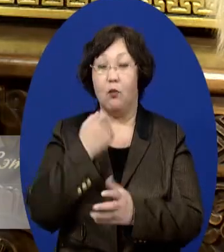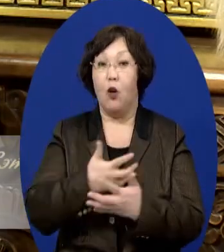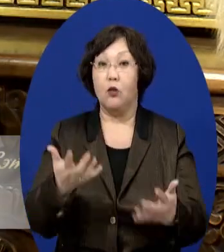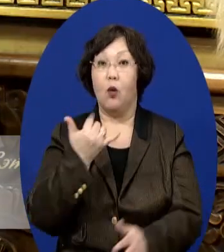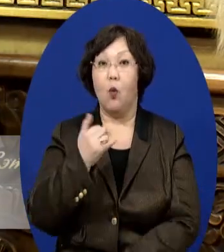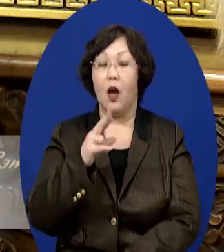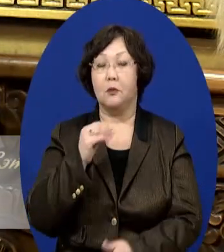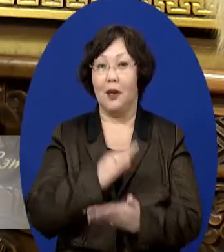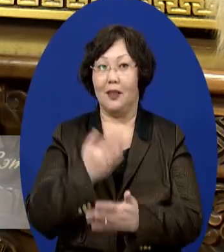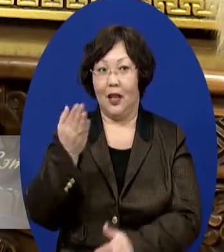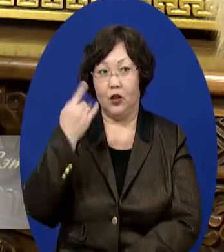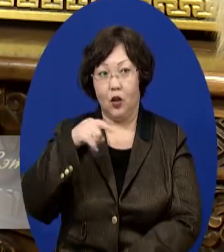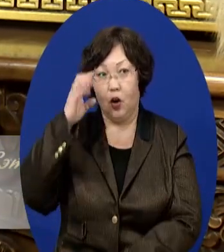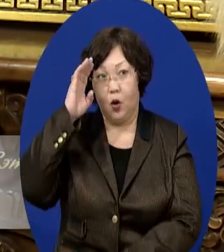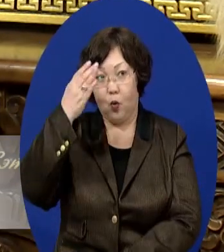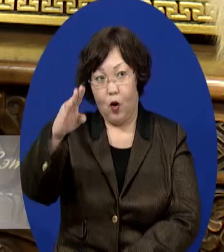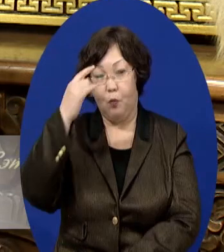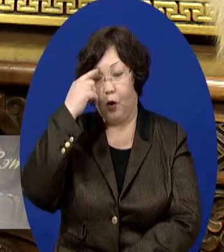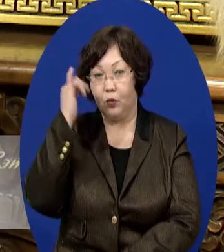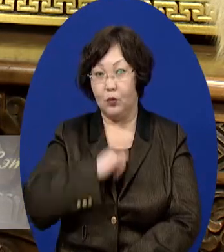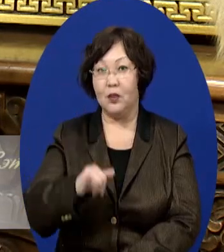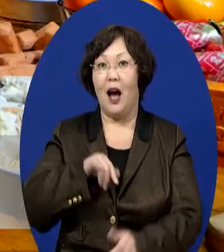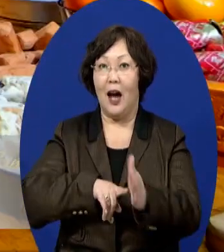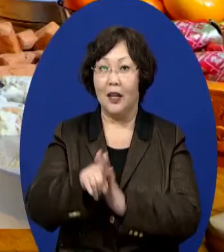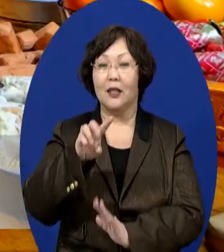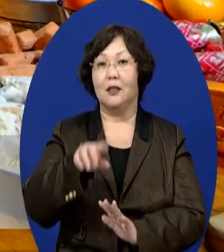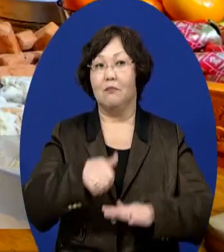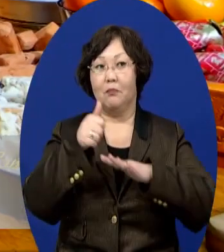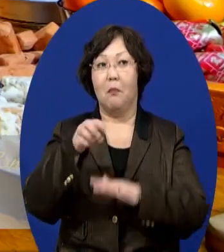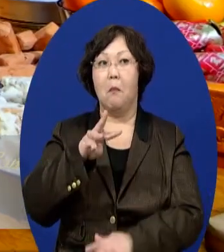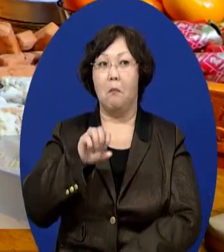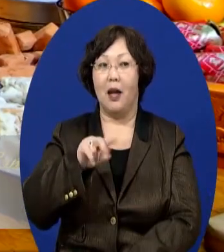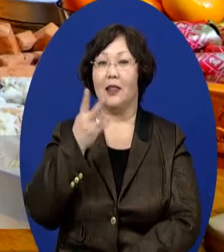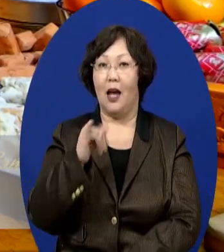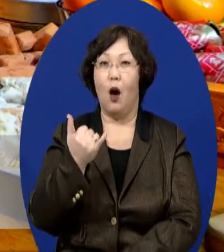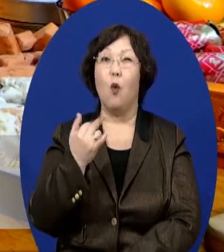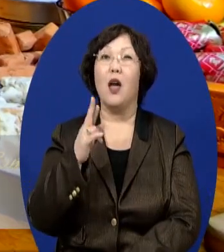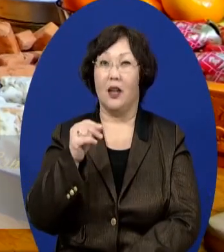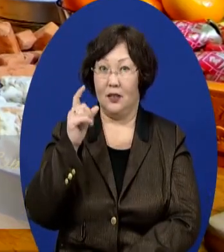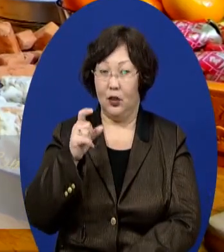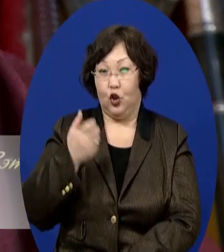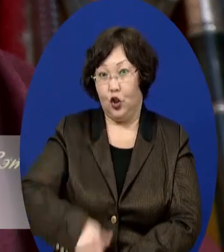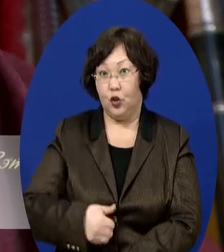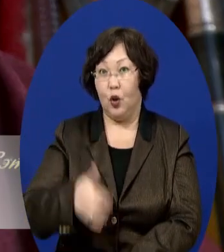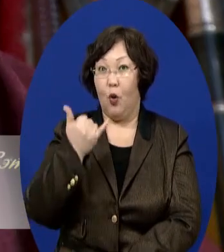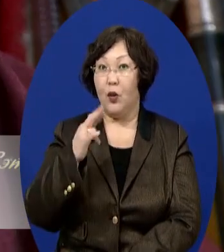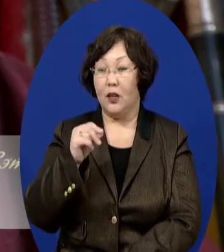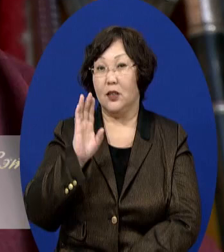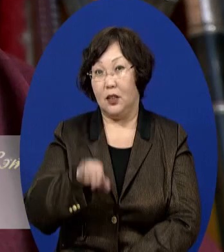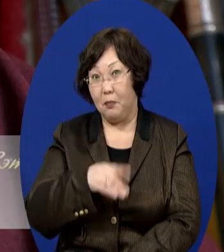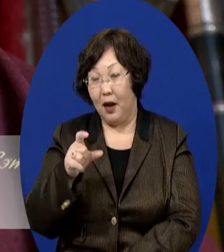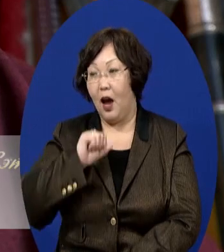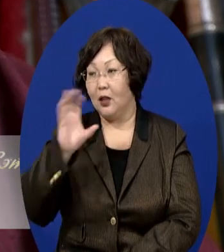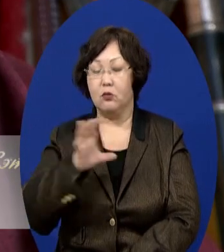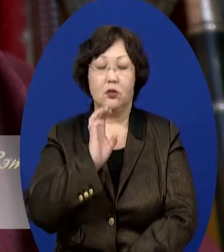таны өвөө одоо Монгол улсын бас анхны манлаа үечтэй нэг. Аргагүй энэ нутгийн бас төрсөн үеч байж тээ. Тийм миний өвөөч